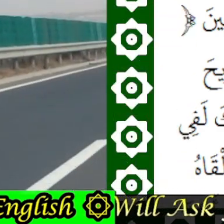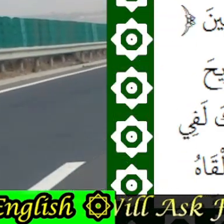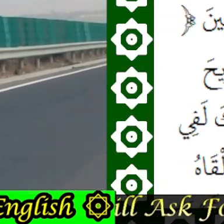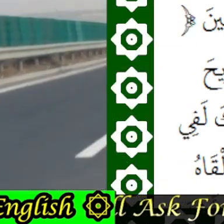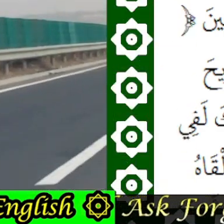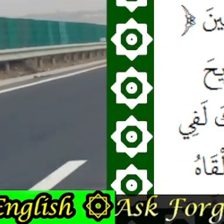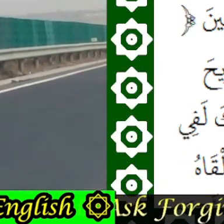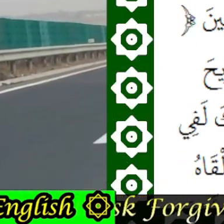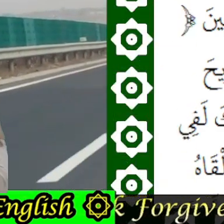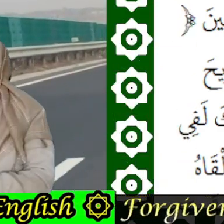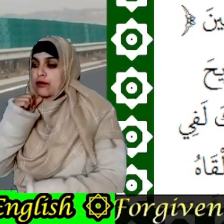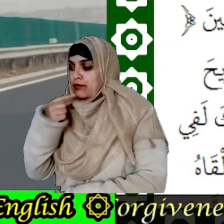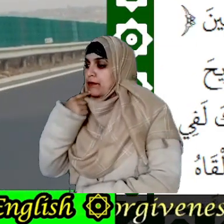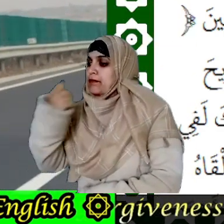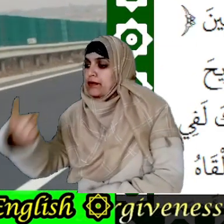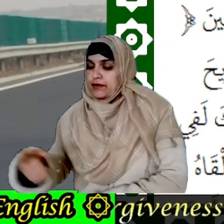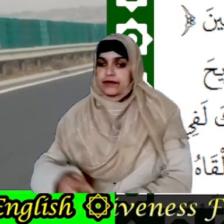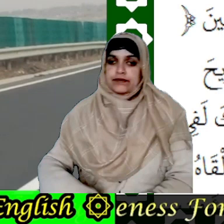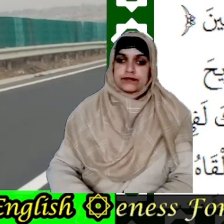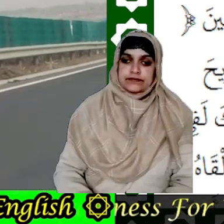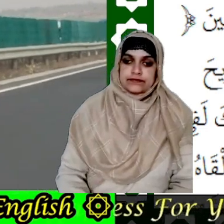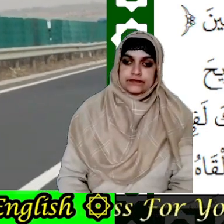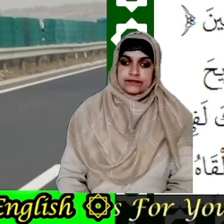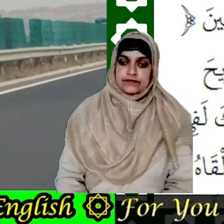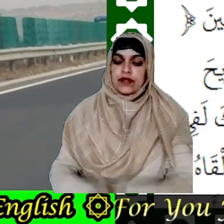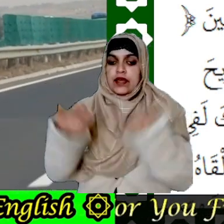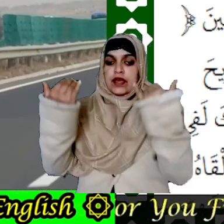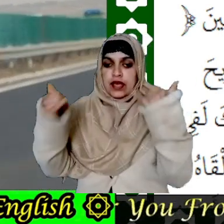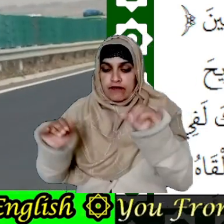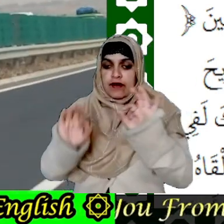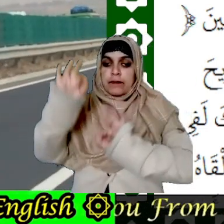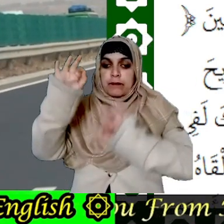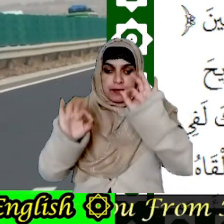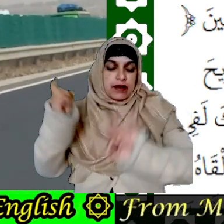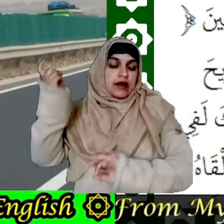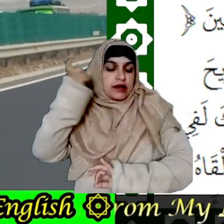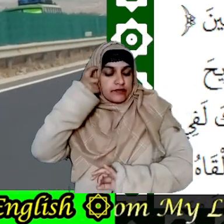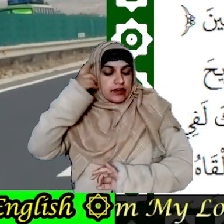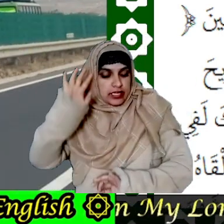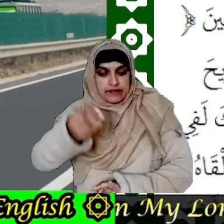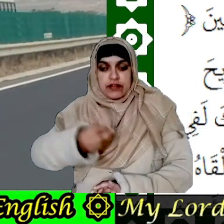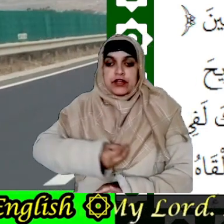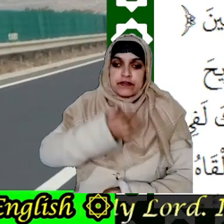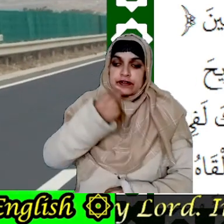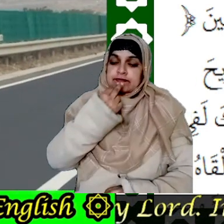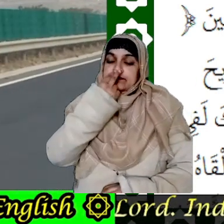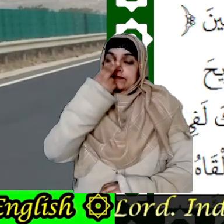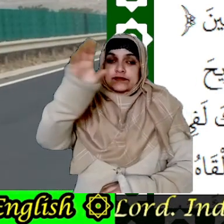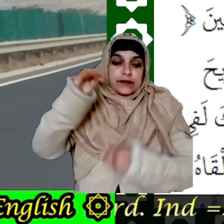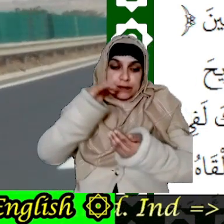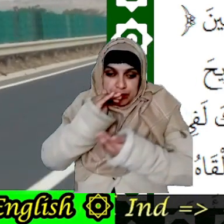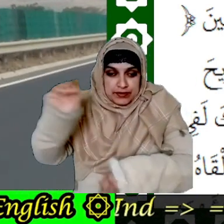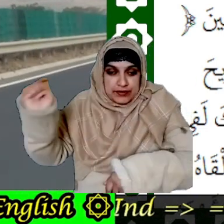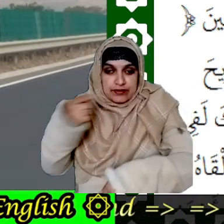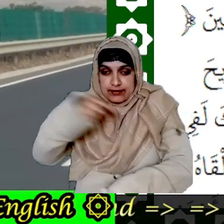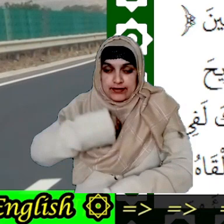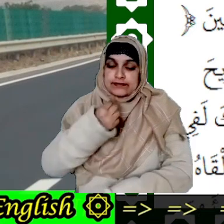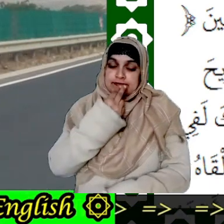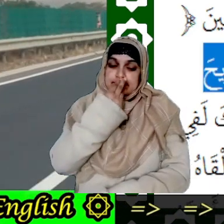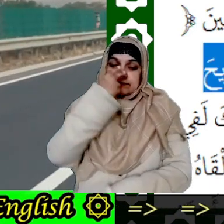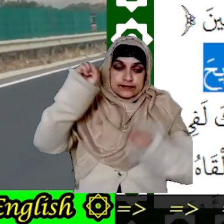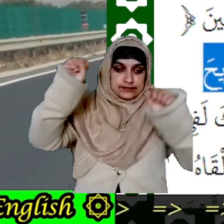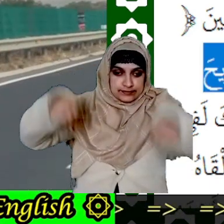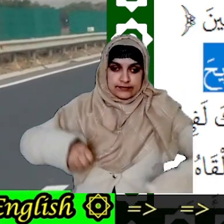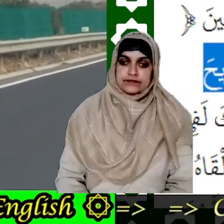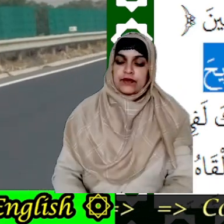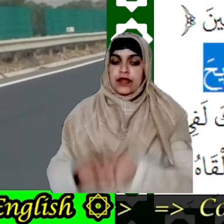باتني ولما فصلت العير نقاد مصري راقو باتي غرا شام قو باتي